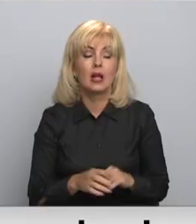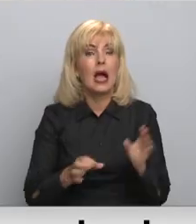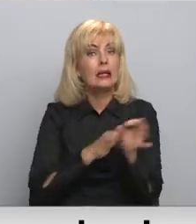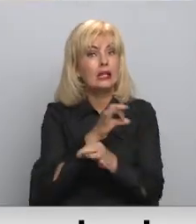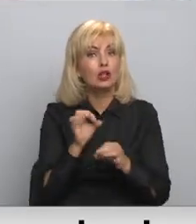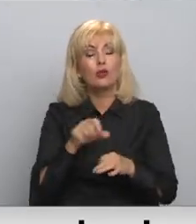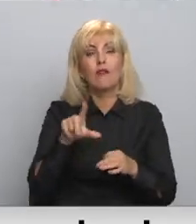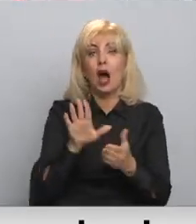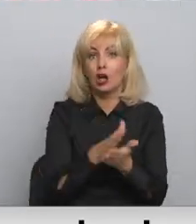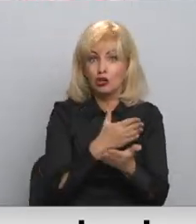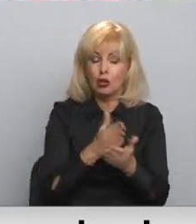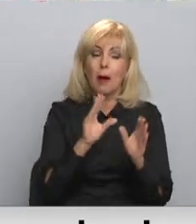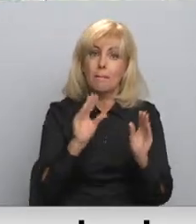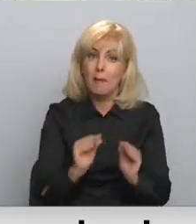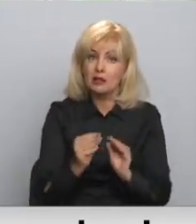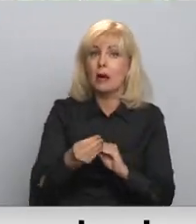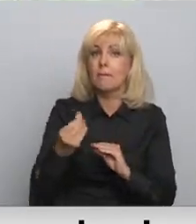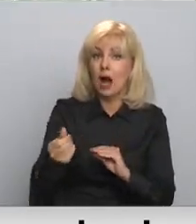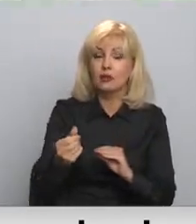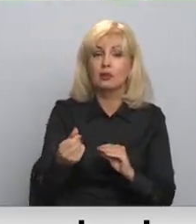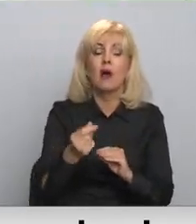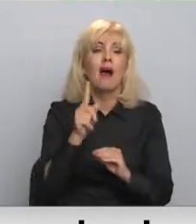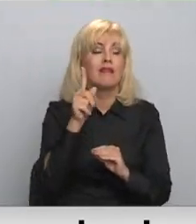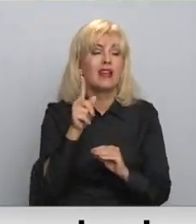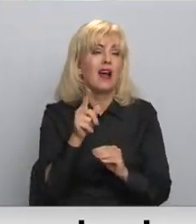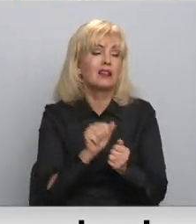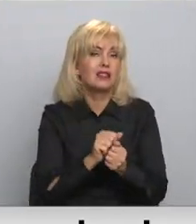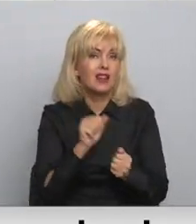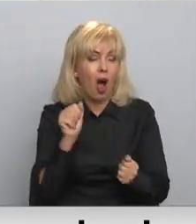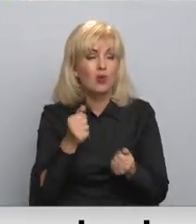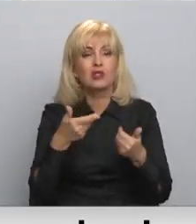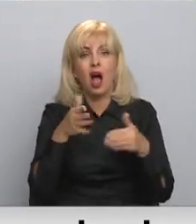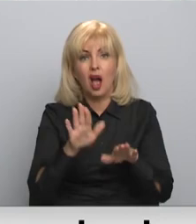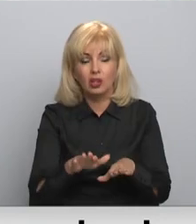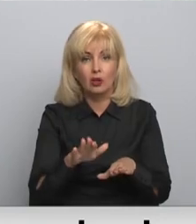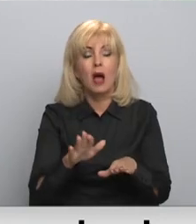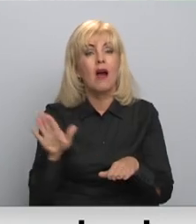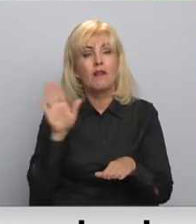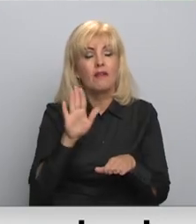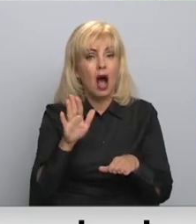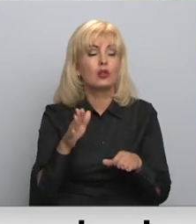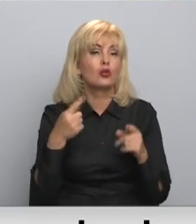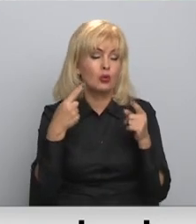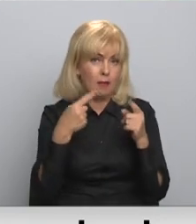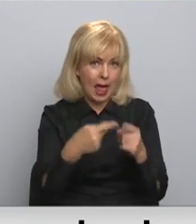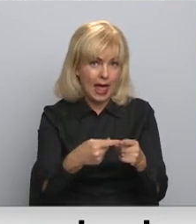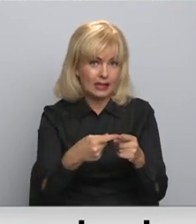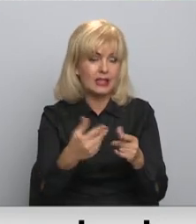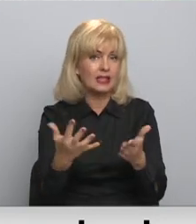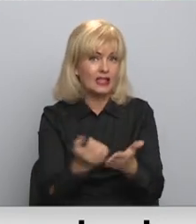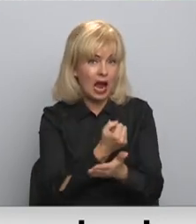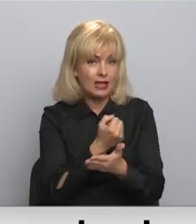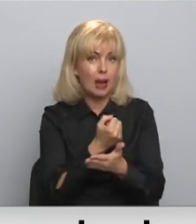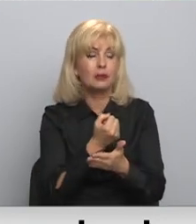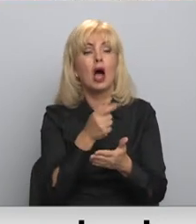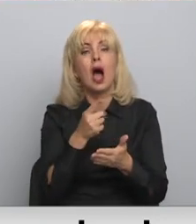Diskusijas vairāk šķirosim, mazāk maksāsim sausais atlikums. Lai sasniegtu valsts nospraustos klimata neutralitātes mērķus, pirmkārt